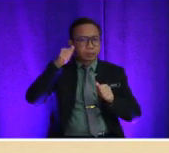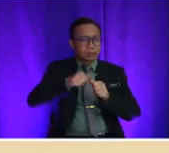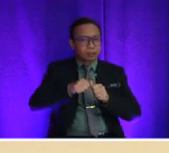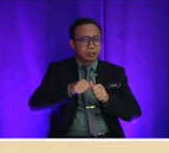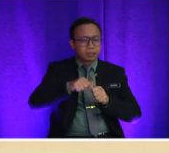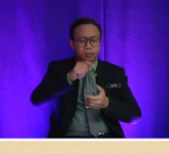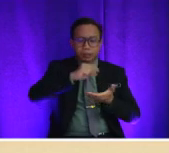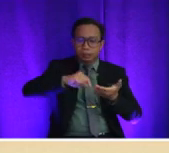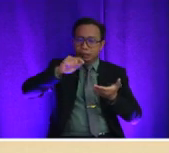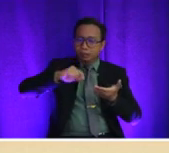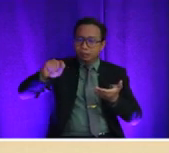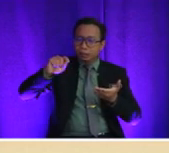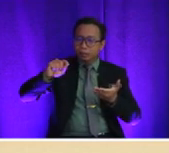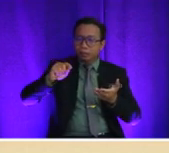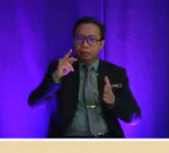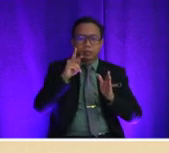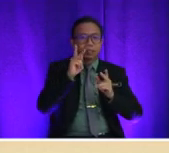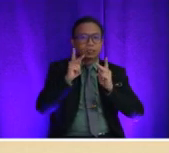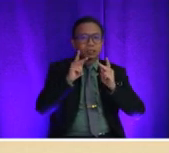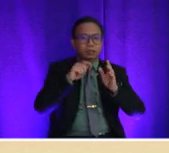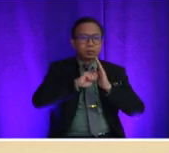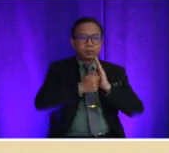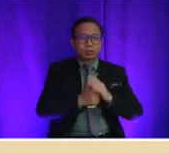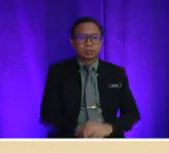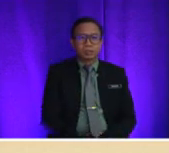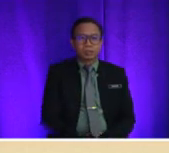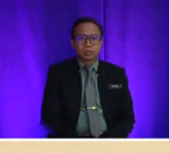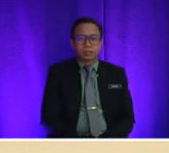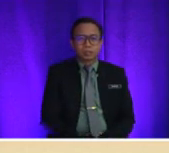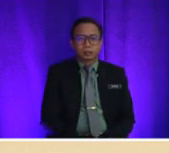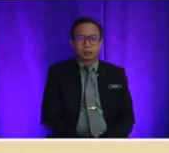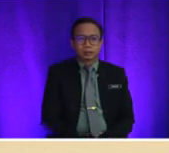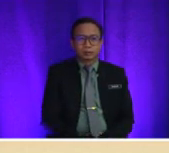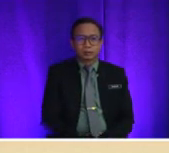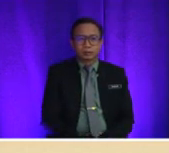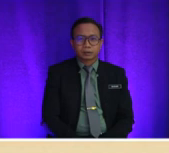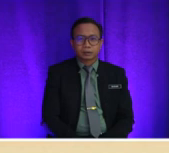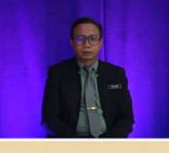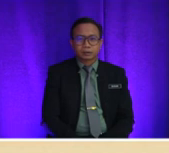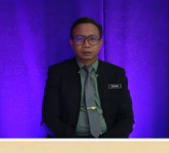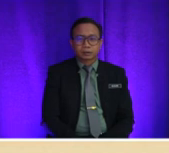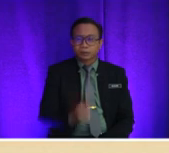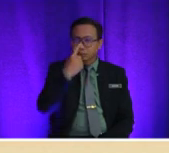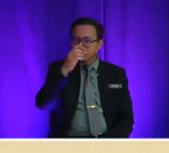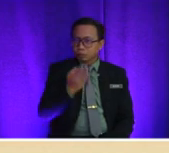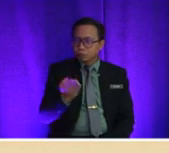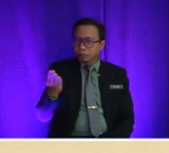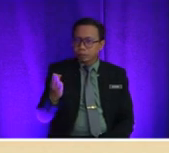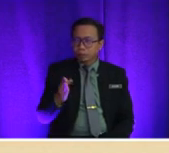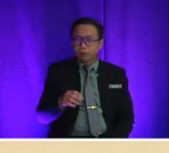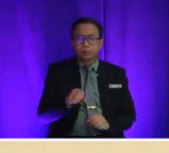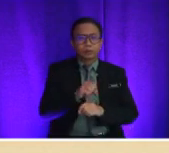Ingatkan dulu dia punya kata kunci Oke kata kunci yang ini adalah Oke bahan yang digunakan untuk